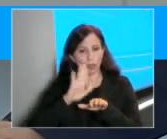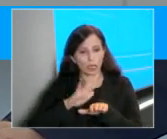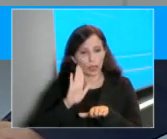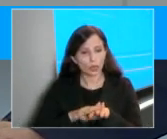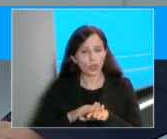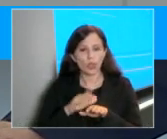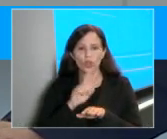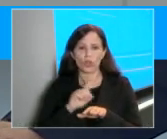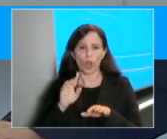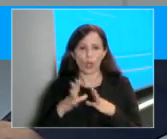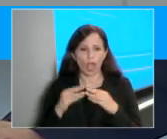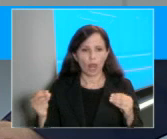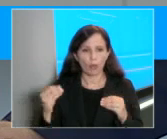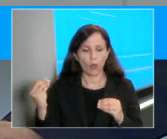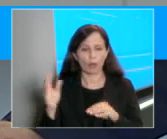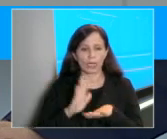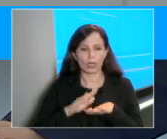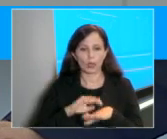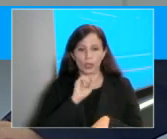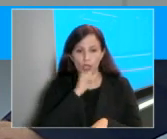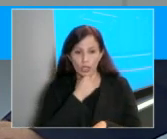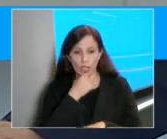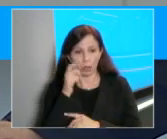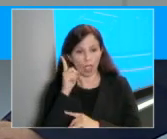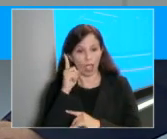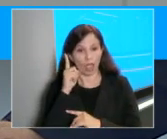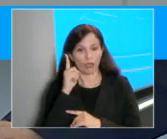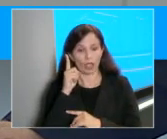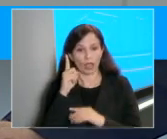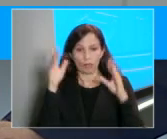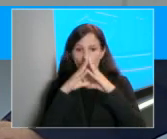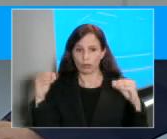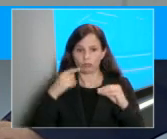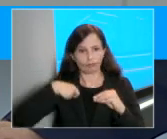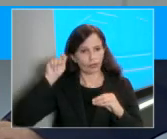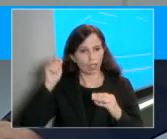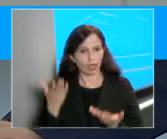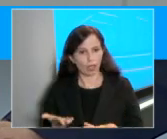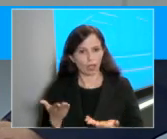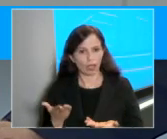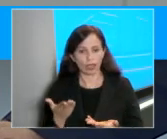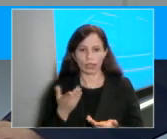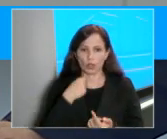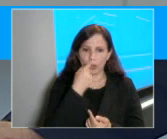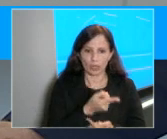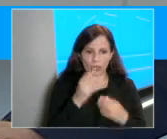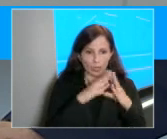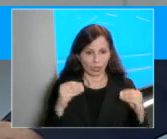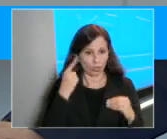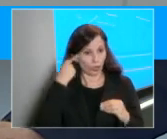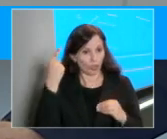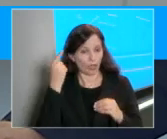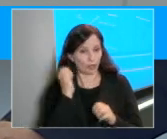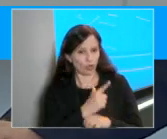לא ייכחדו וכולי, זה דבר אחד. אבל מצד שני, לנסוע במונית זה מאוד יקר. ואז כשאתה אומר, זה נהג המונית, אז הוא אומר לך, סליחה, אתה יודע כמה אני